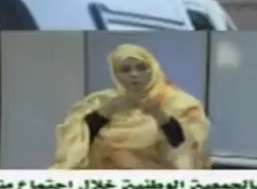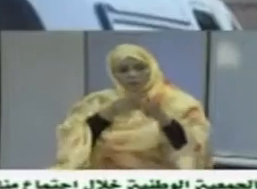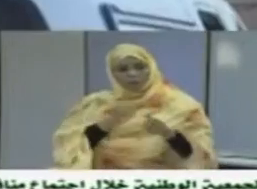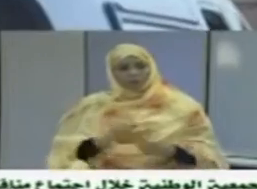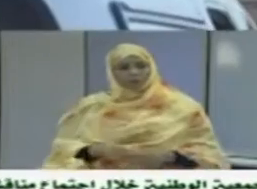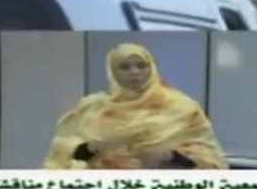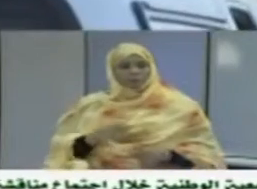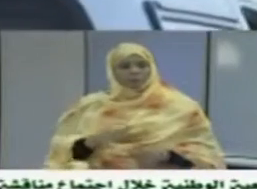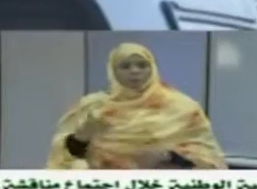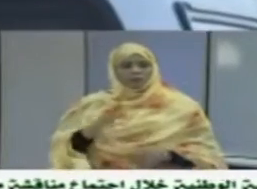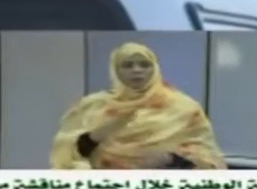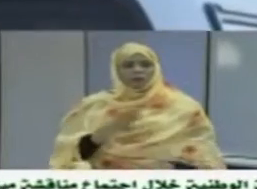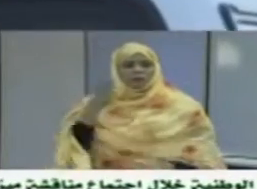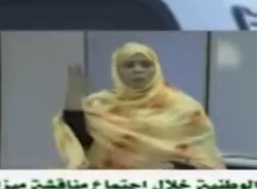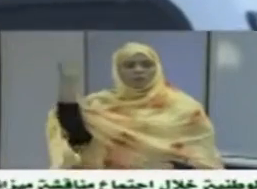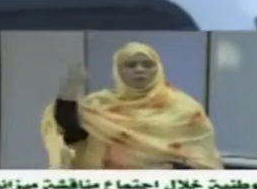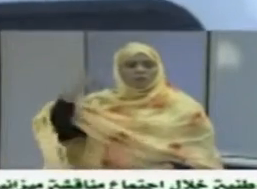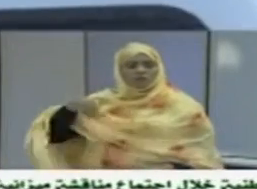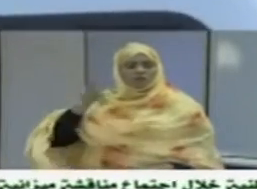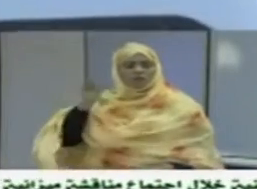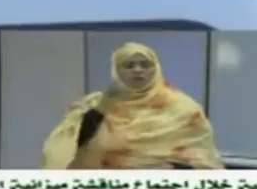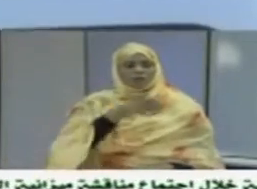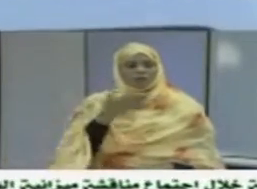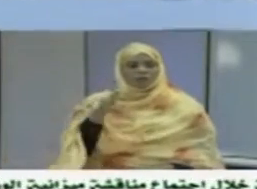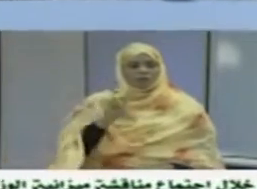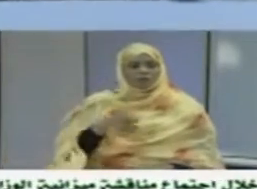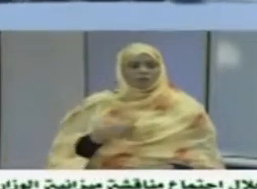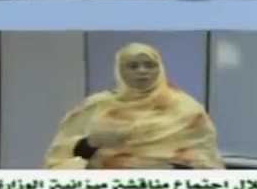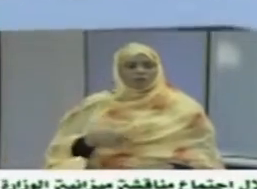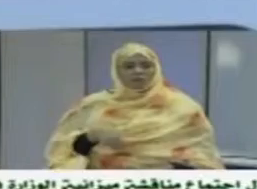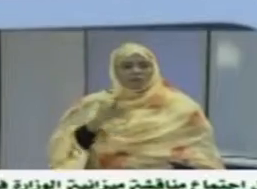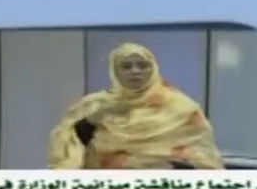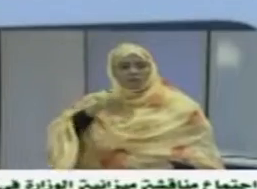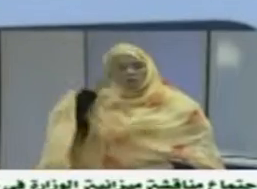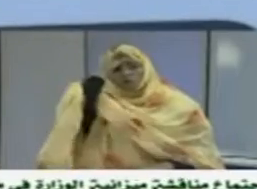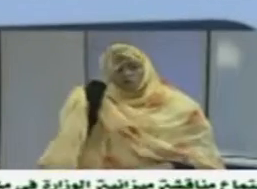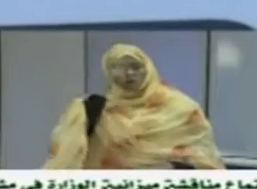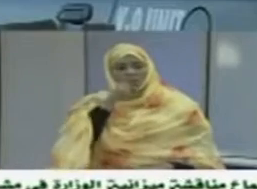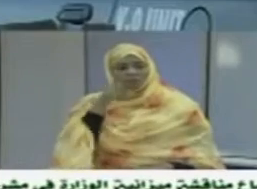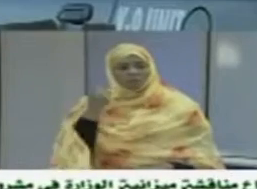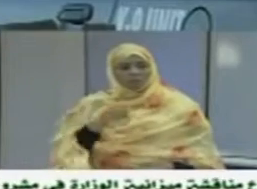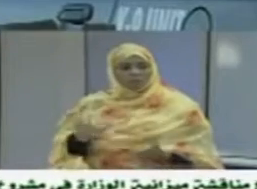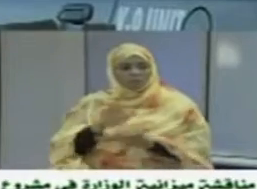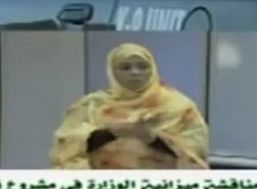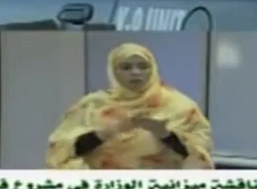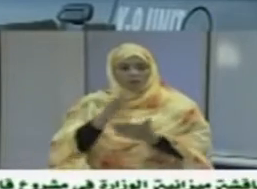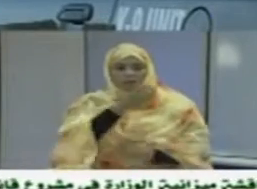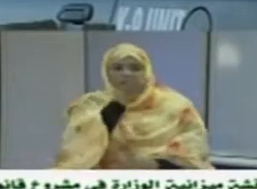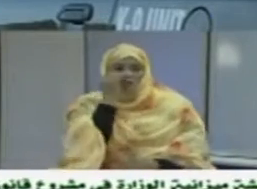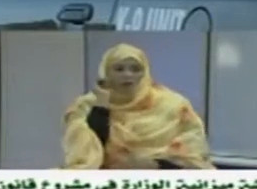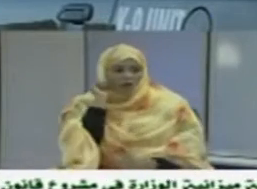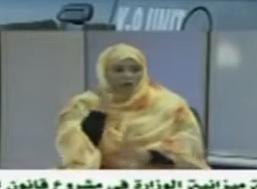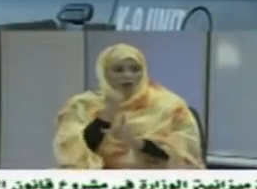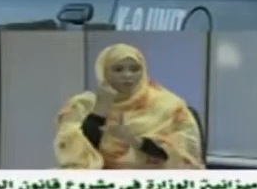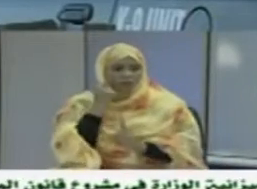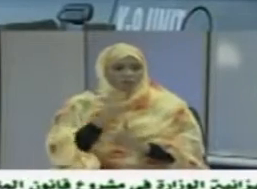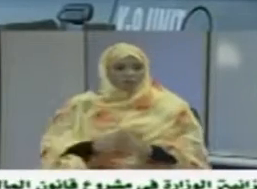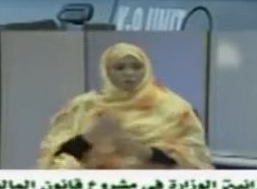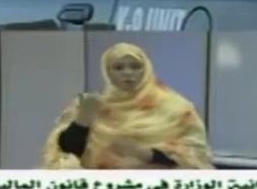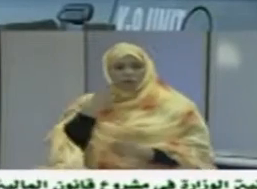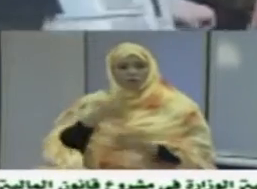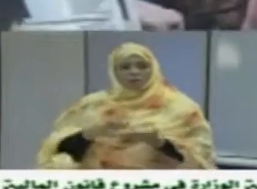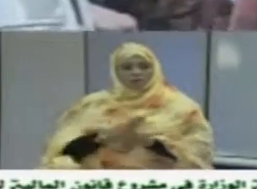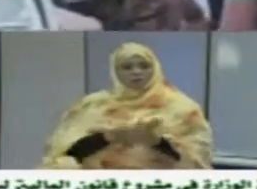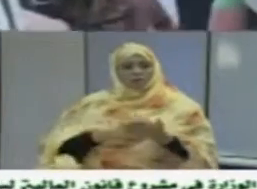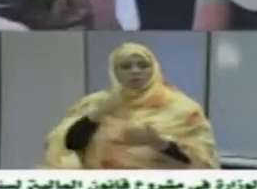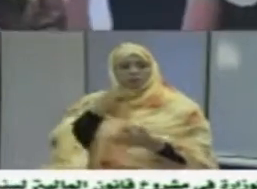راح ضحيتها 14 شخصا. ولم تستبعد الشرطة الفيدرالية إمكانية أن يكون الأمر متعلقا بعمل إرهابي.